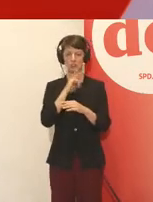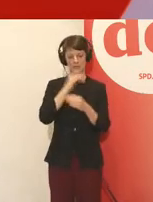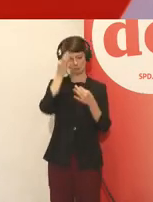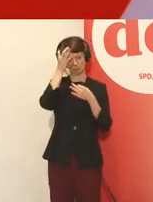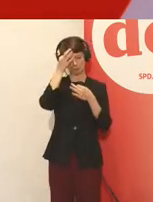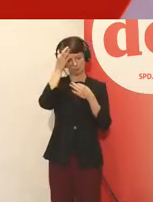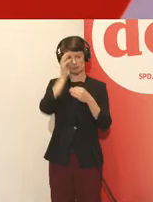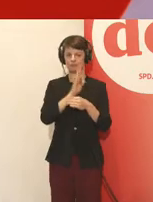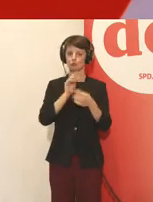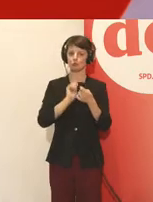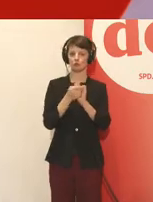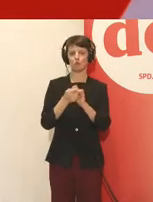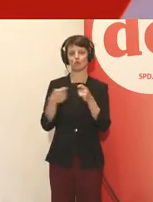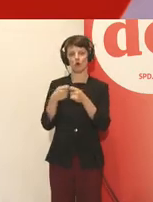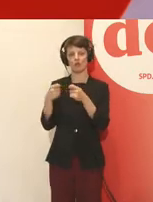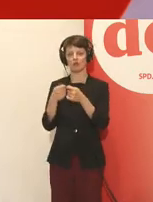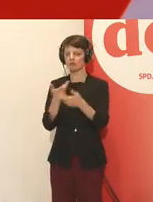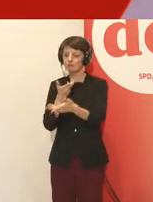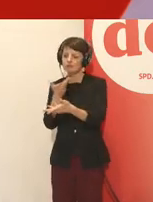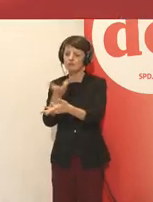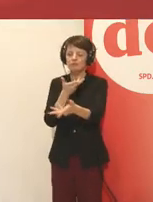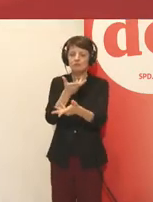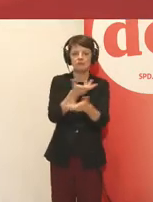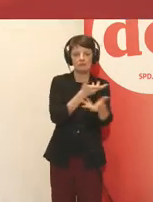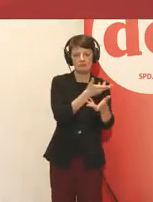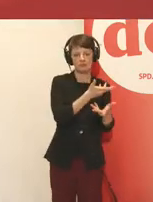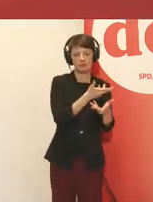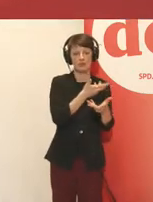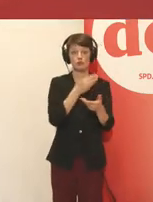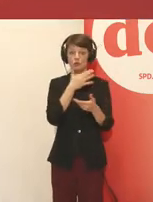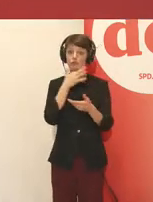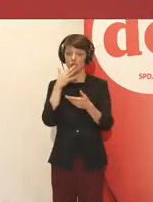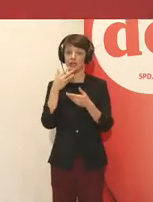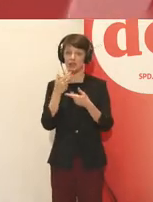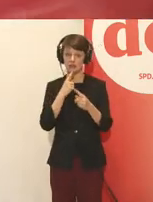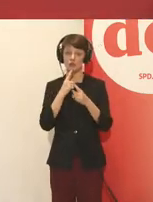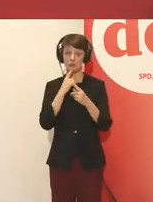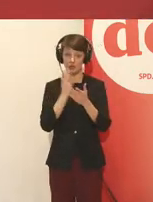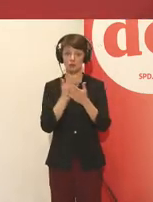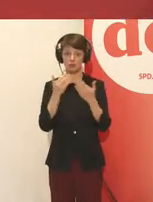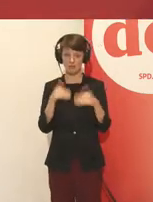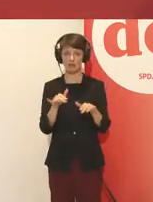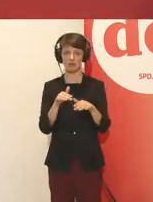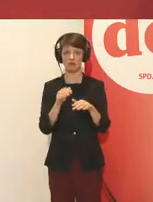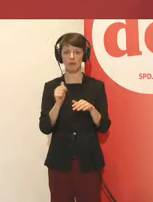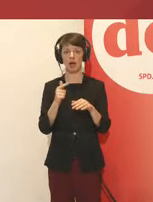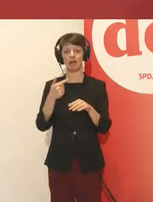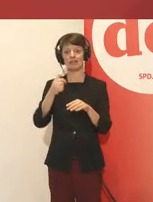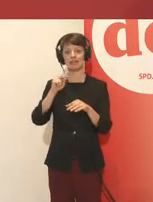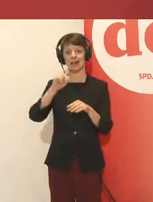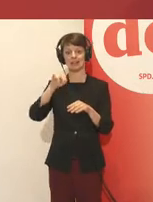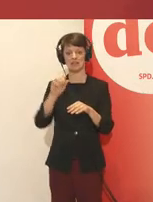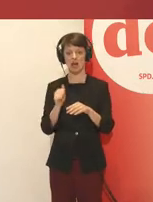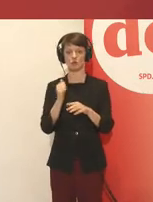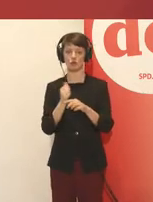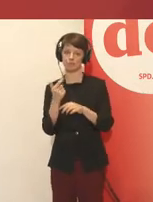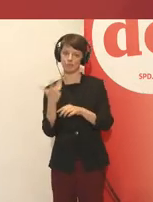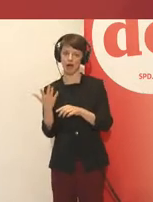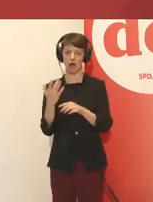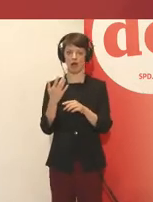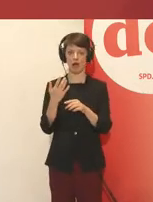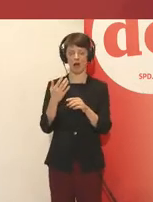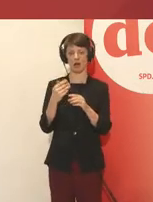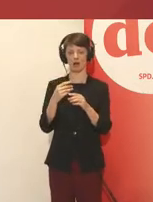indem man in kontakt tritt in dem man gespräche führt wir haben schon eine ganze reihe gemacht sind schon einige von tanja genannt worden eine